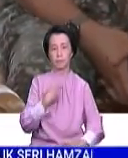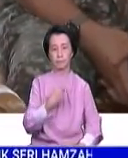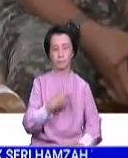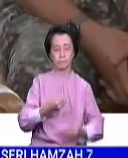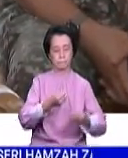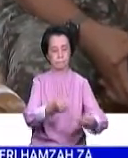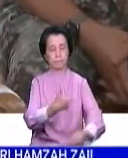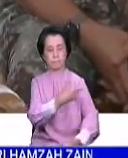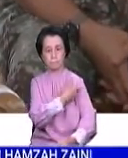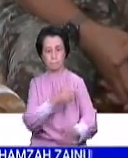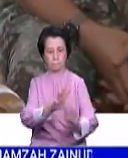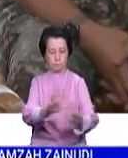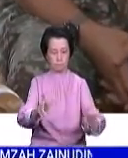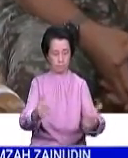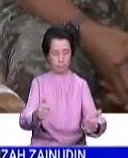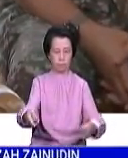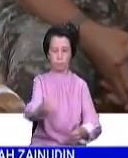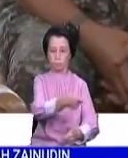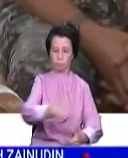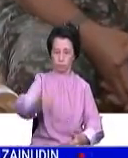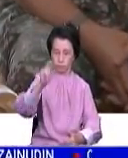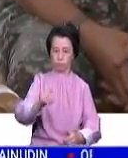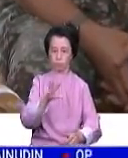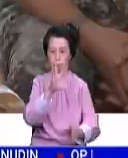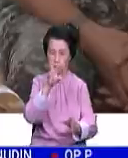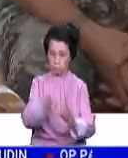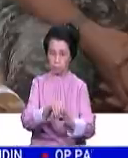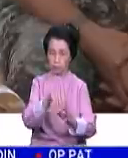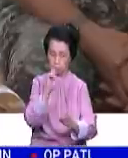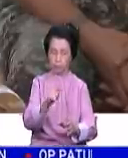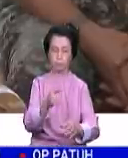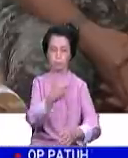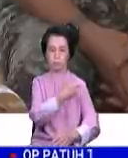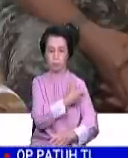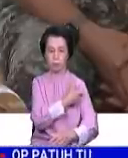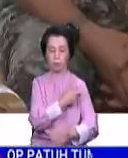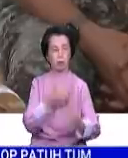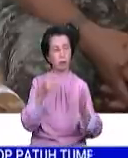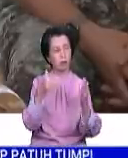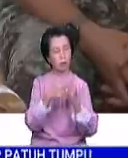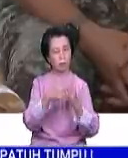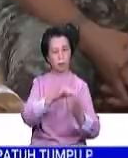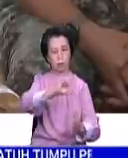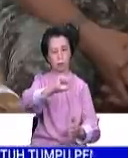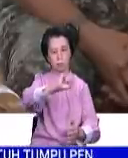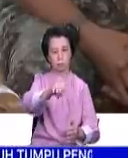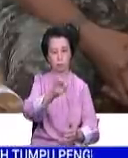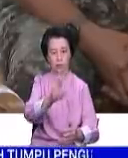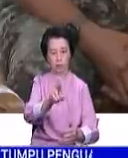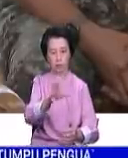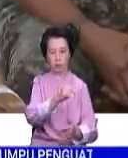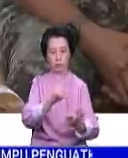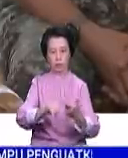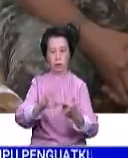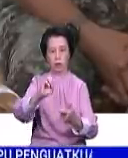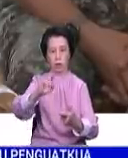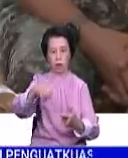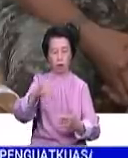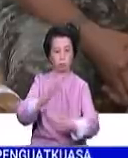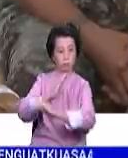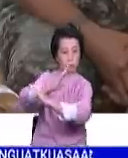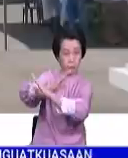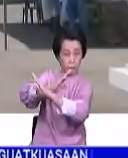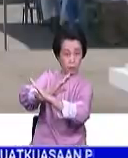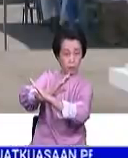suntik barisan hadapan, frontliners tentera yang terlibat dengan Sekatan Jalan Raya dan juga Ops Benteng. Datuk Ismail Sabri